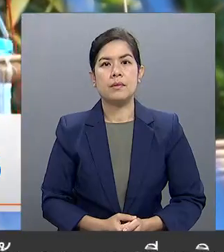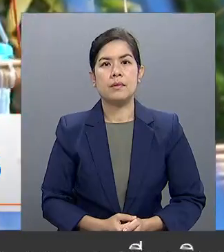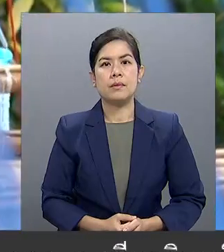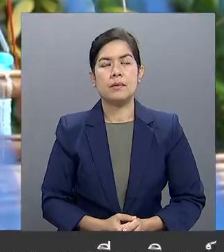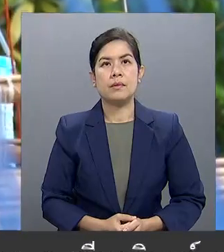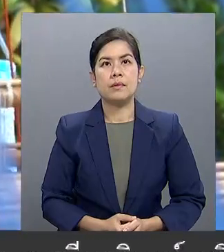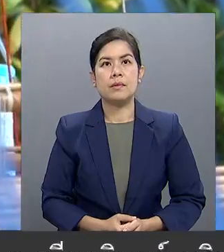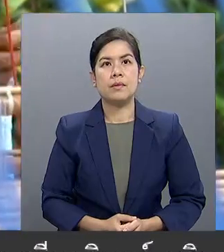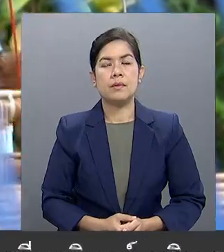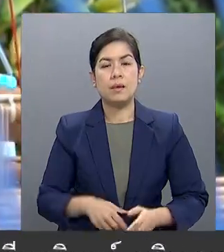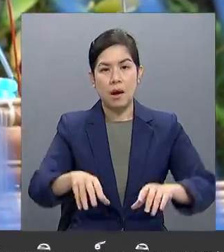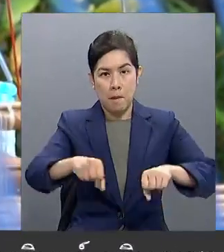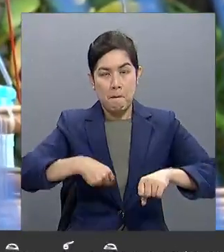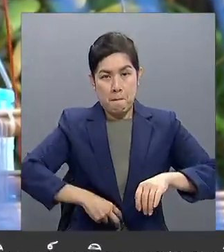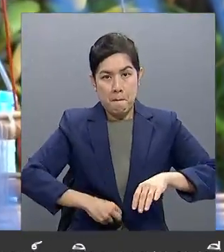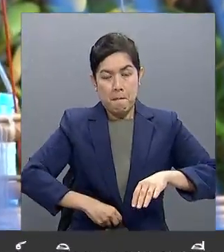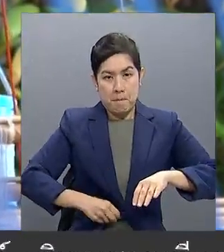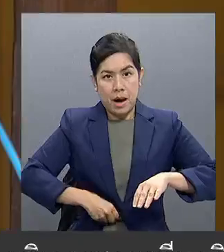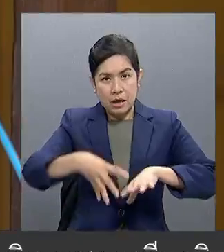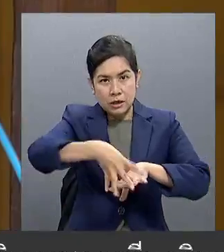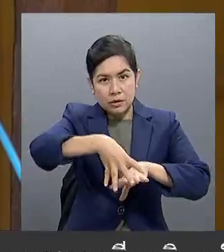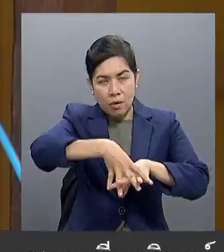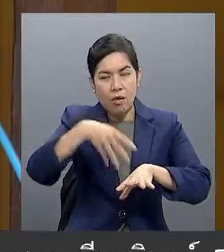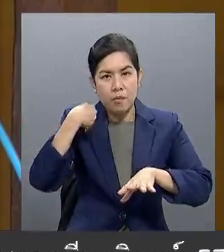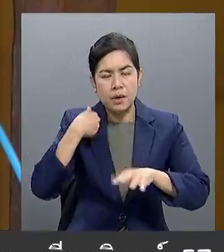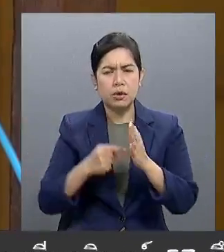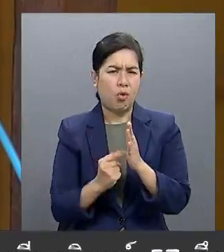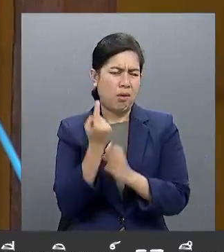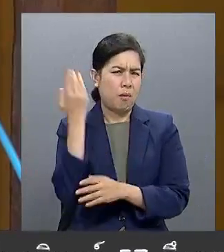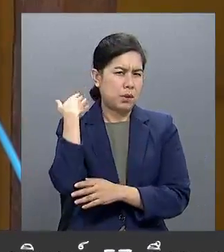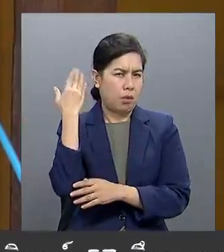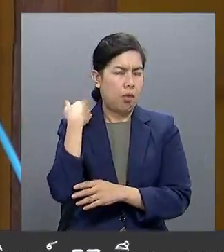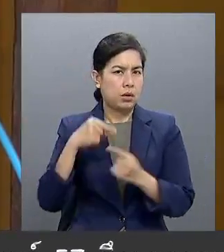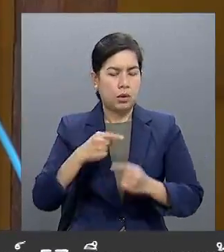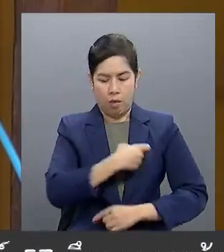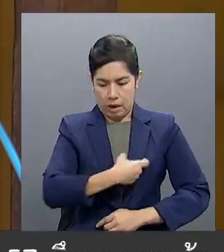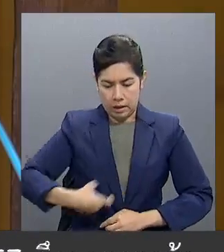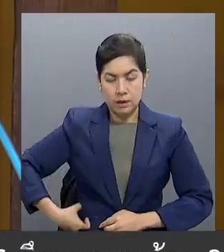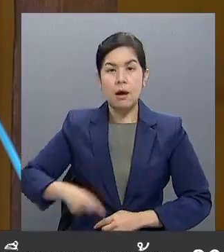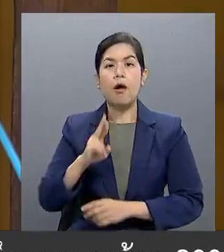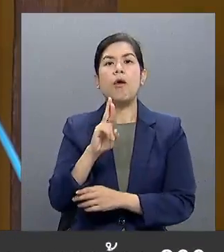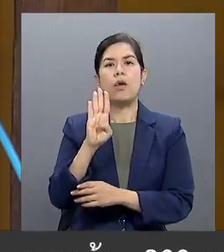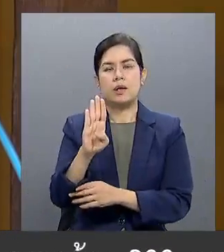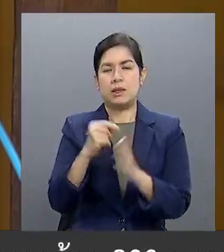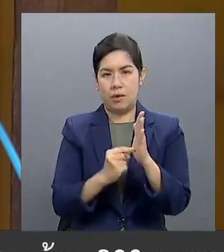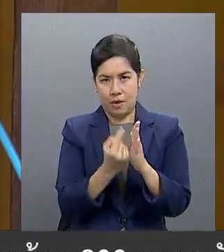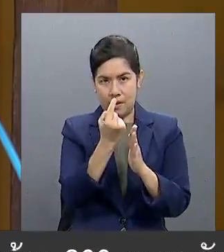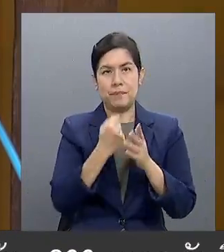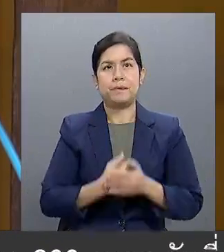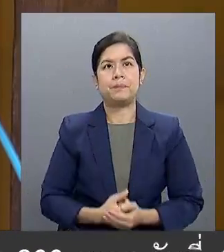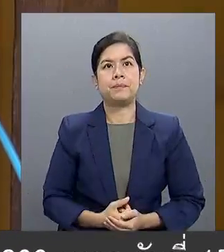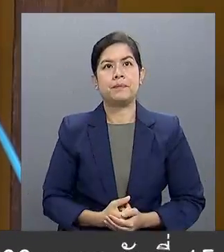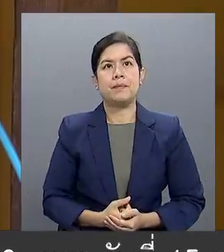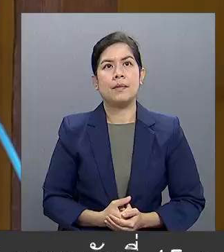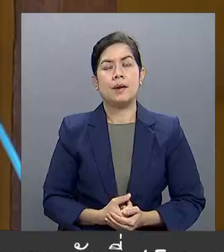ยกลายนครมันก็มีตั้งแต่ตอนสมัยรัชกาลที่4นะคะแล้วก็ลูกหลานก็จะท